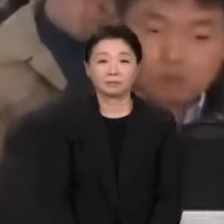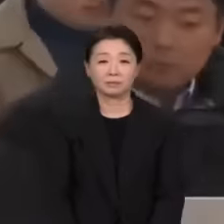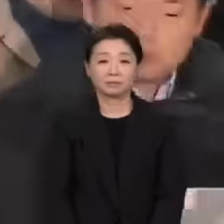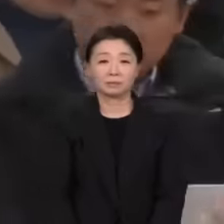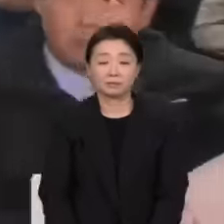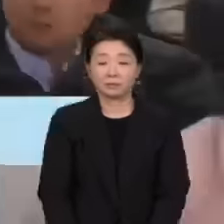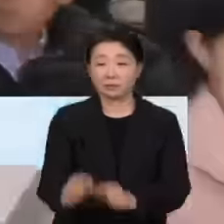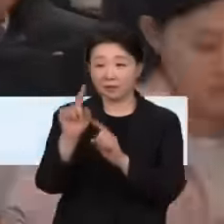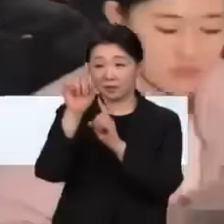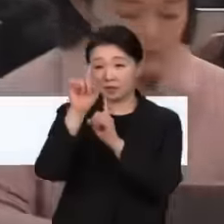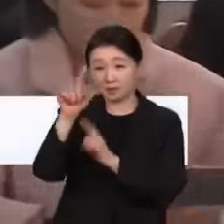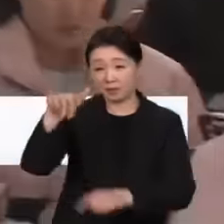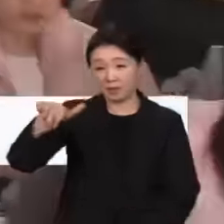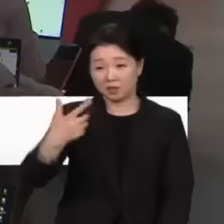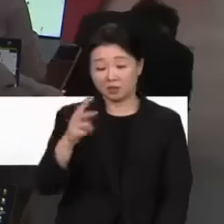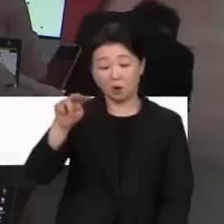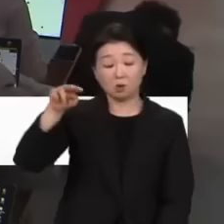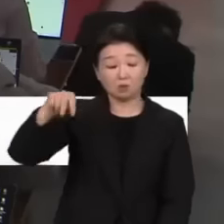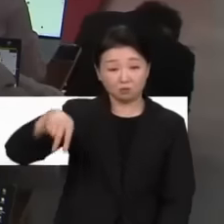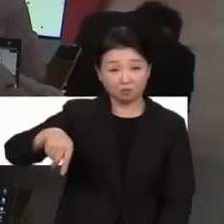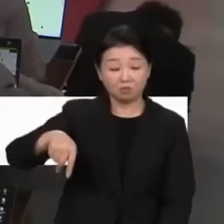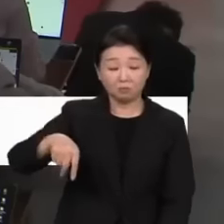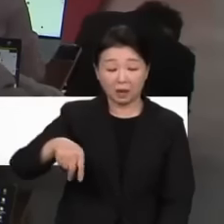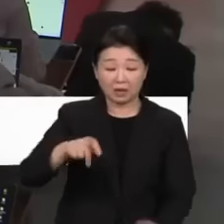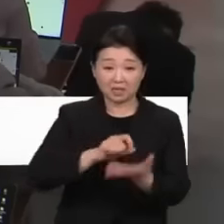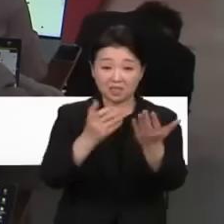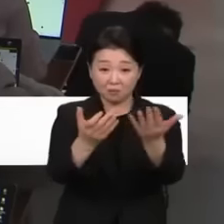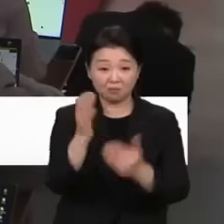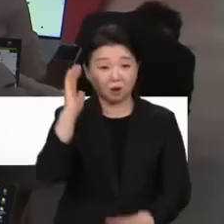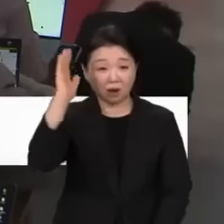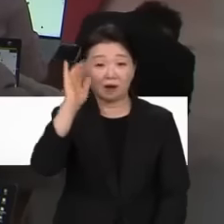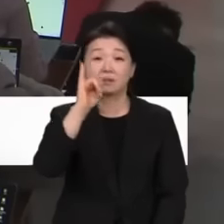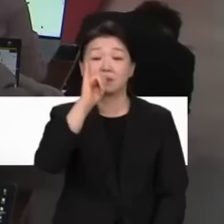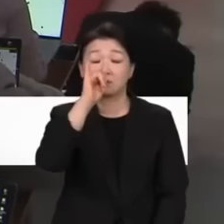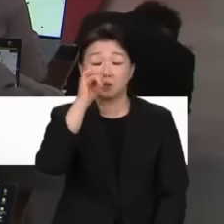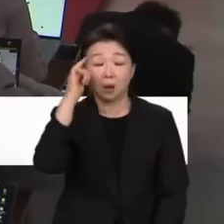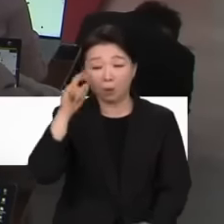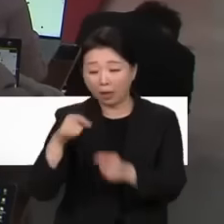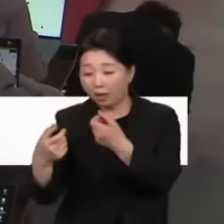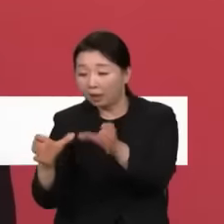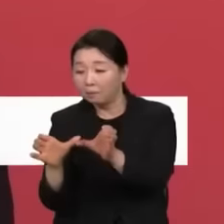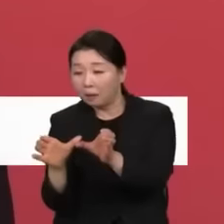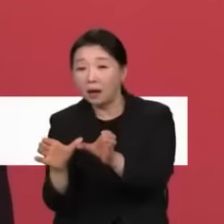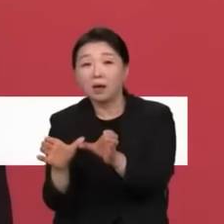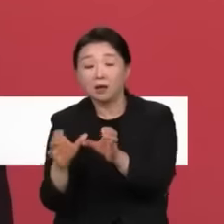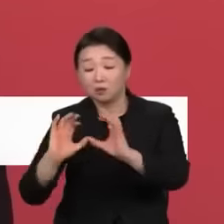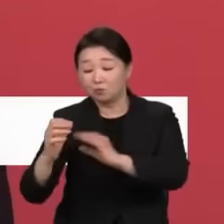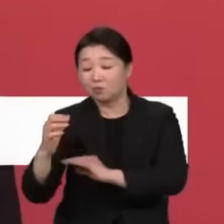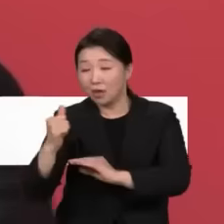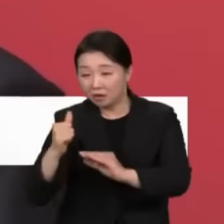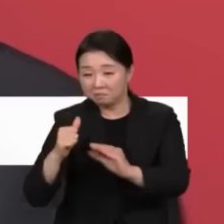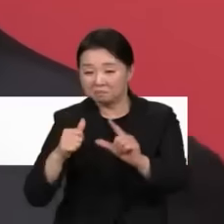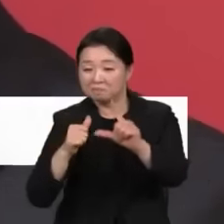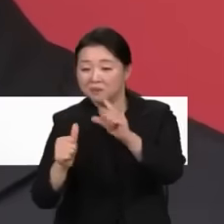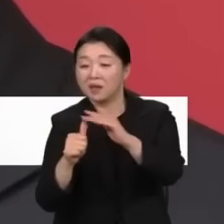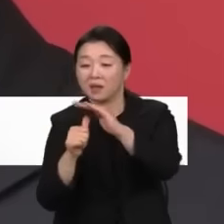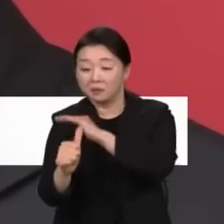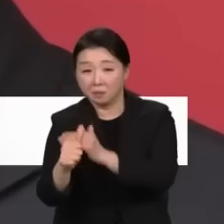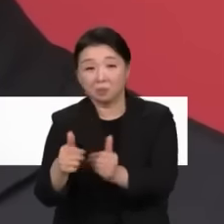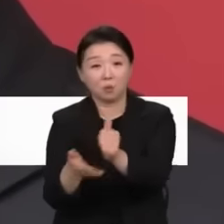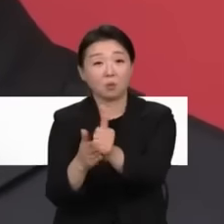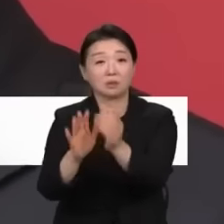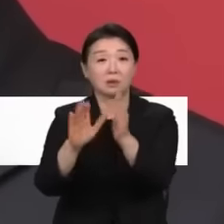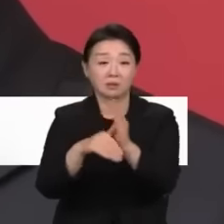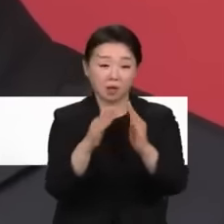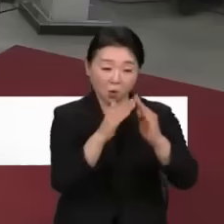이철규 의원은 예정에 없던 기자회견을 자청했습니다. 앞서 위성정당인 국민의힐의 비례대표 후보 공천에서 호남